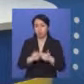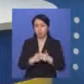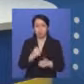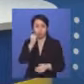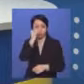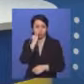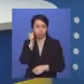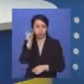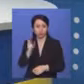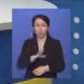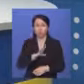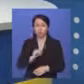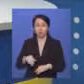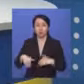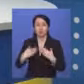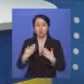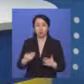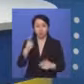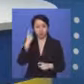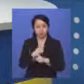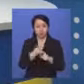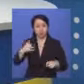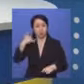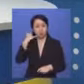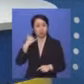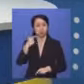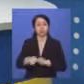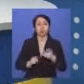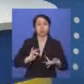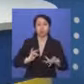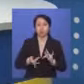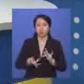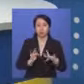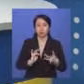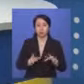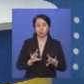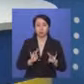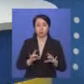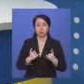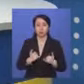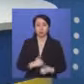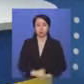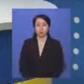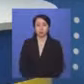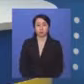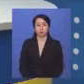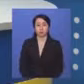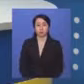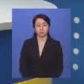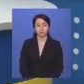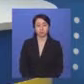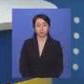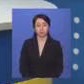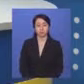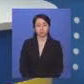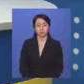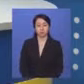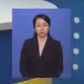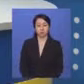пожилых людей о недопустимости передачи персональных данных по телефону или через интернет. Подробности в материале пресс-службы